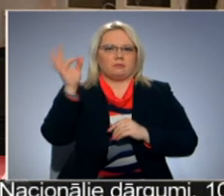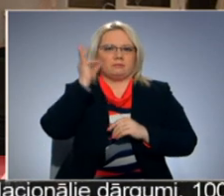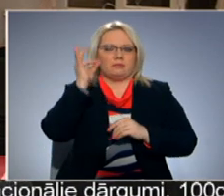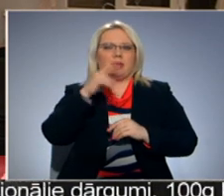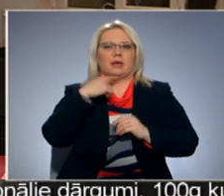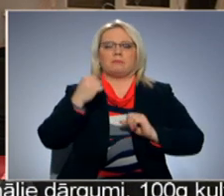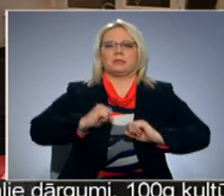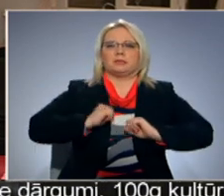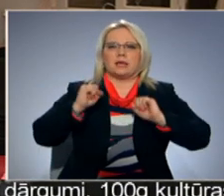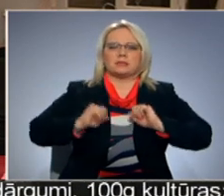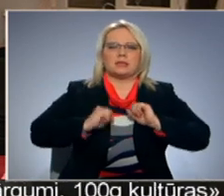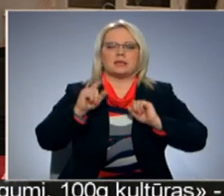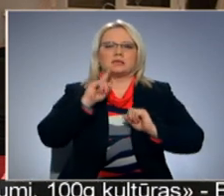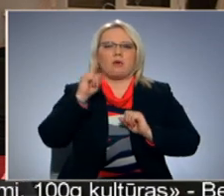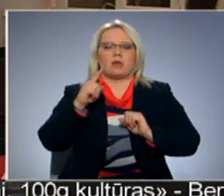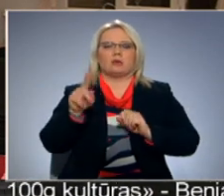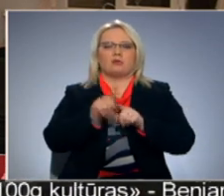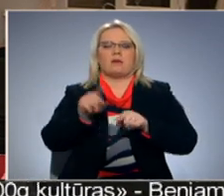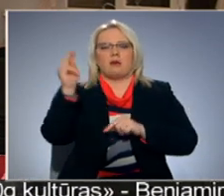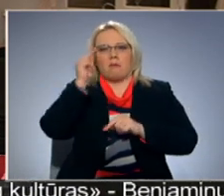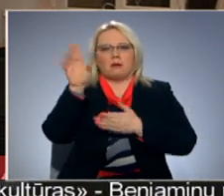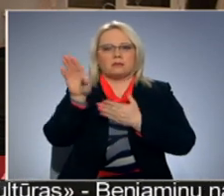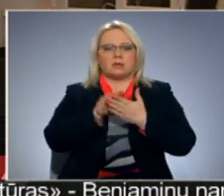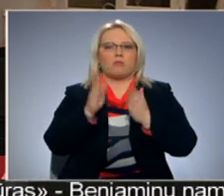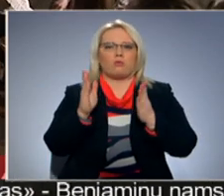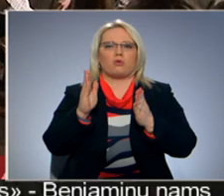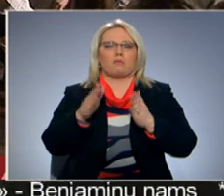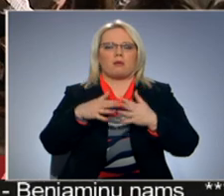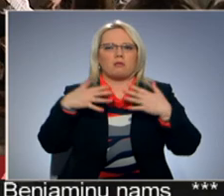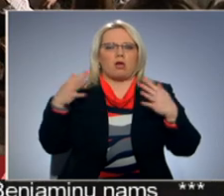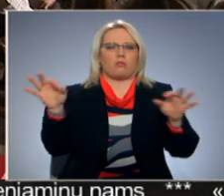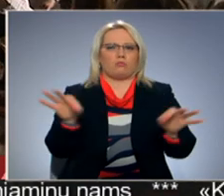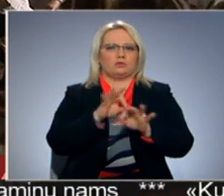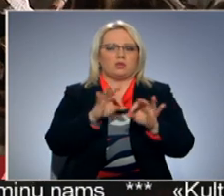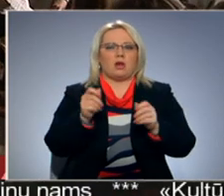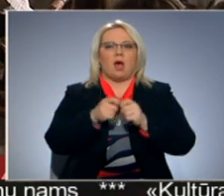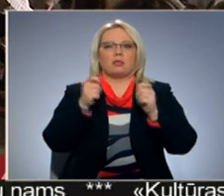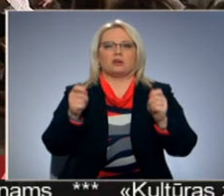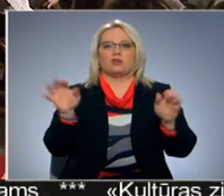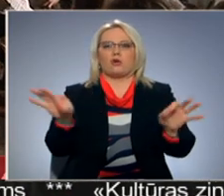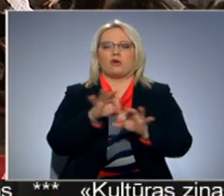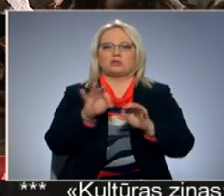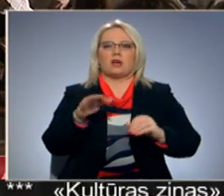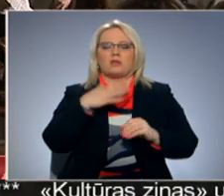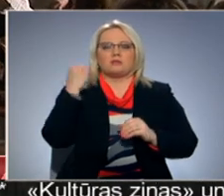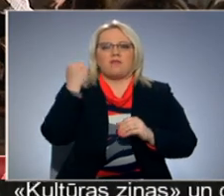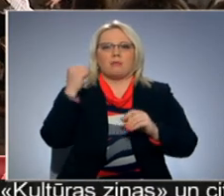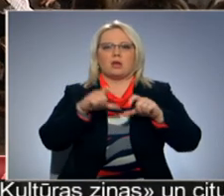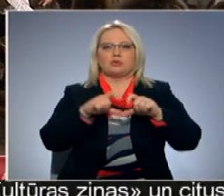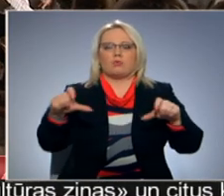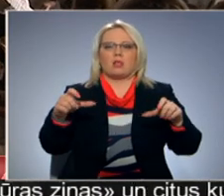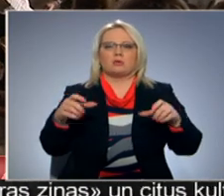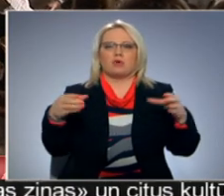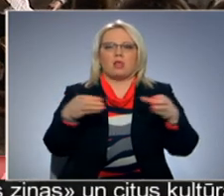censties un un arī tāpat mācīties un kļūt par lielu mūziķi atklāšanas koncertā līdz ar vairākiem valmieras mūzikas skolas